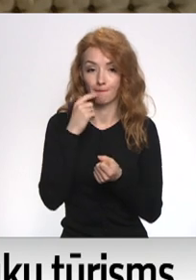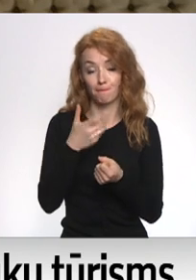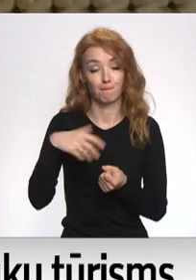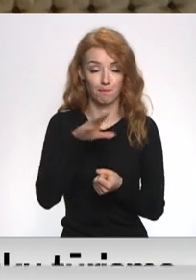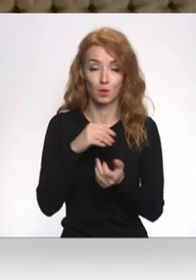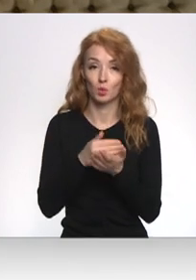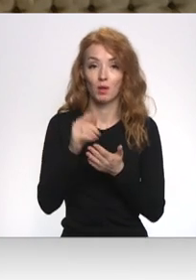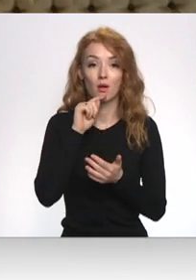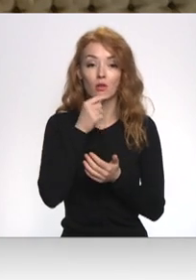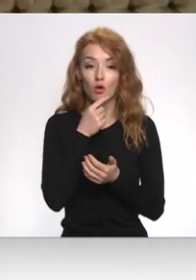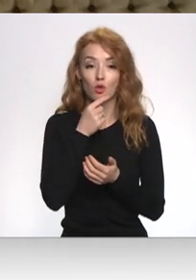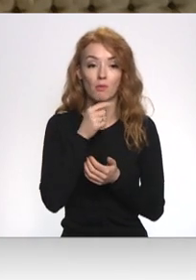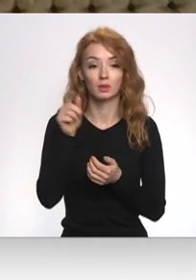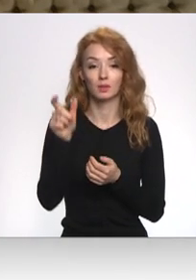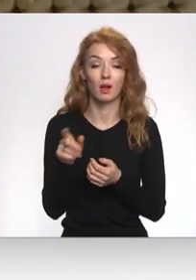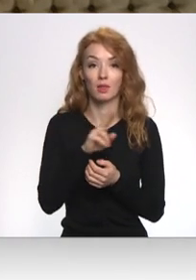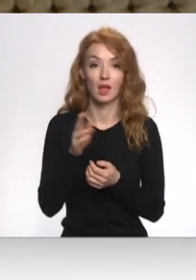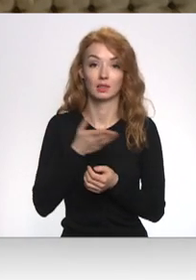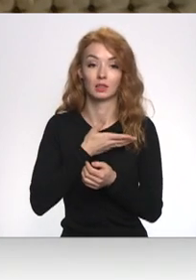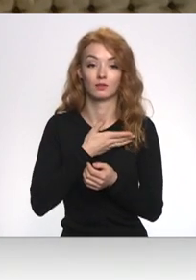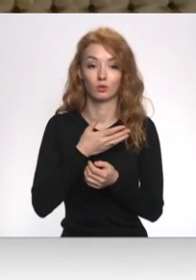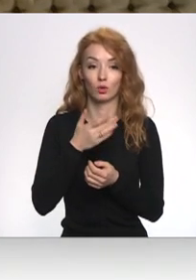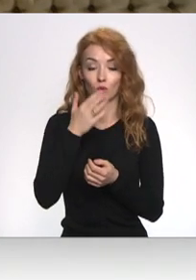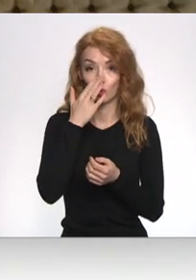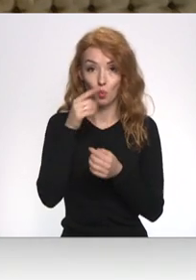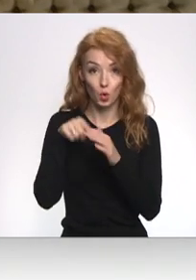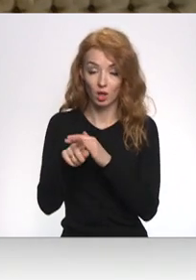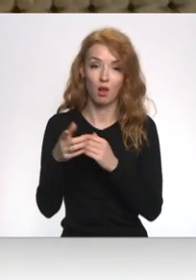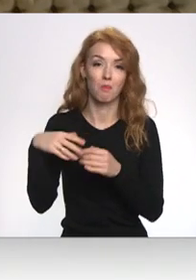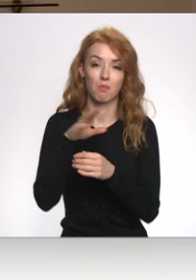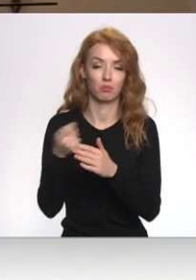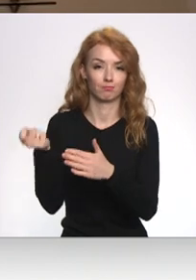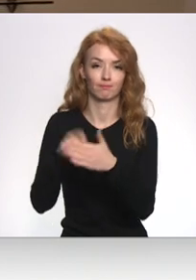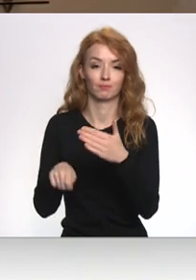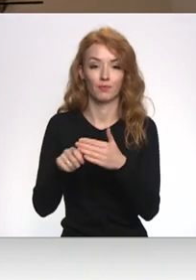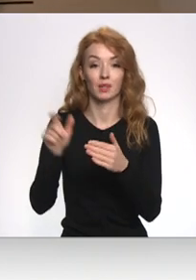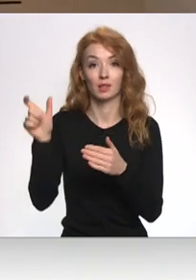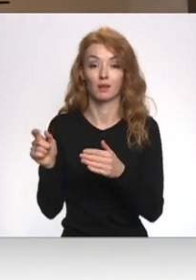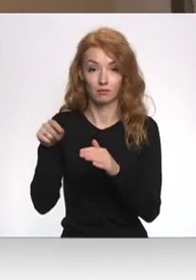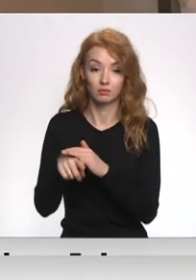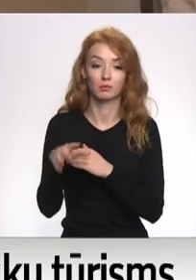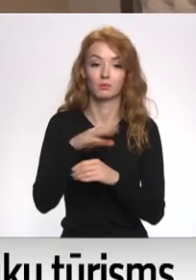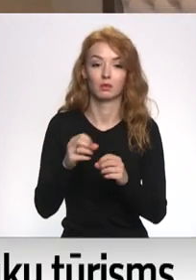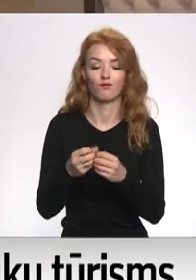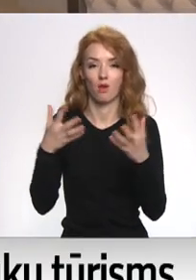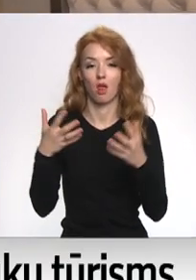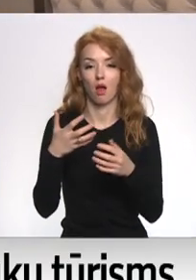Mēs cilvēkus nedzīvo numurā, mēs apkuru noslēdzam, cilvēkus iebrauc, mēs